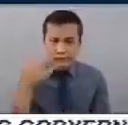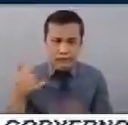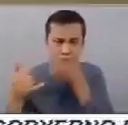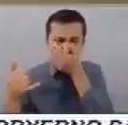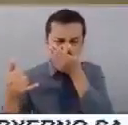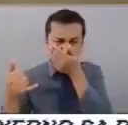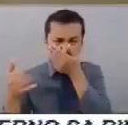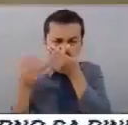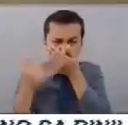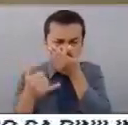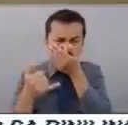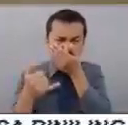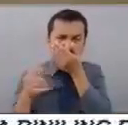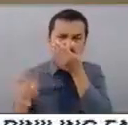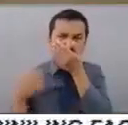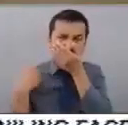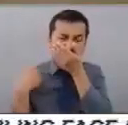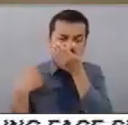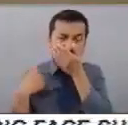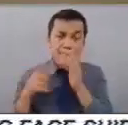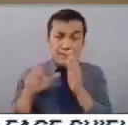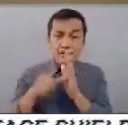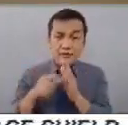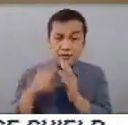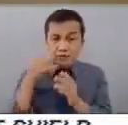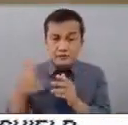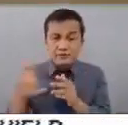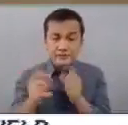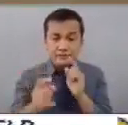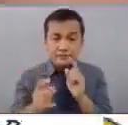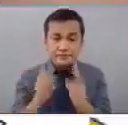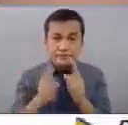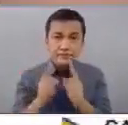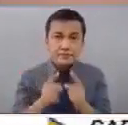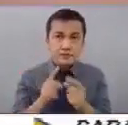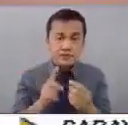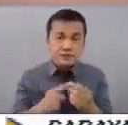priorities. Mula rito sa Davao City, Hannah Salcedo para sa Bayan.